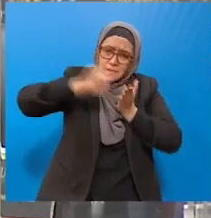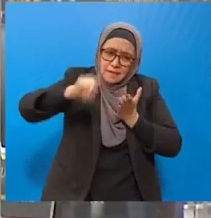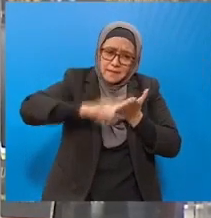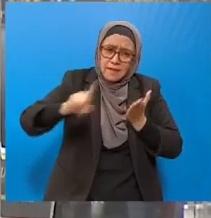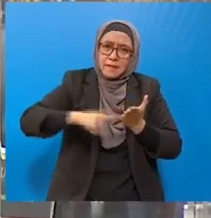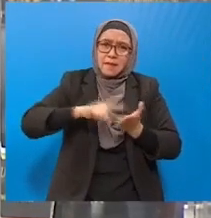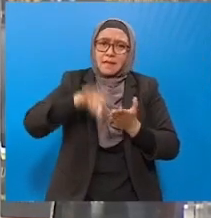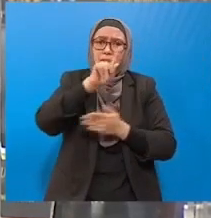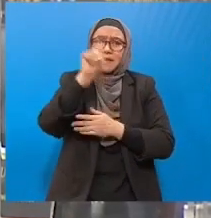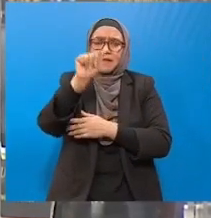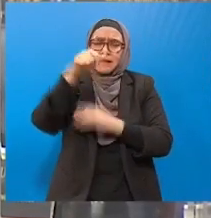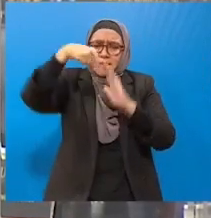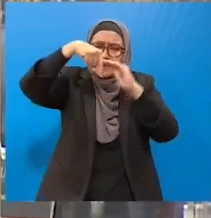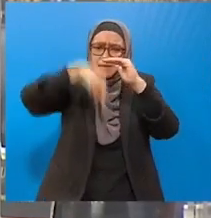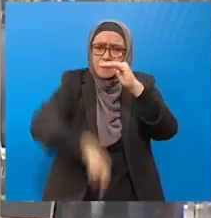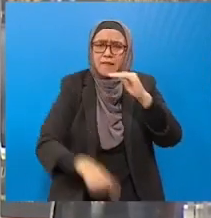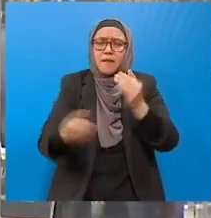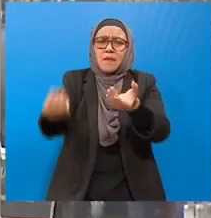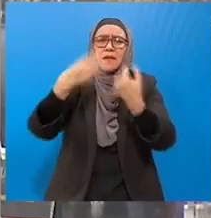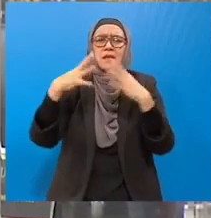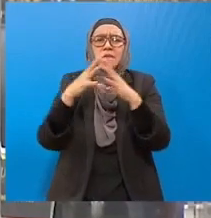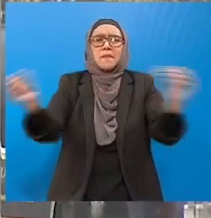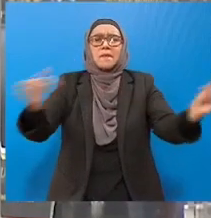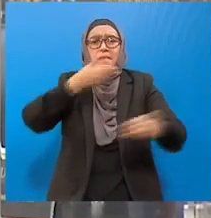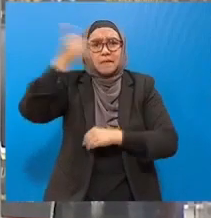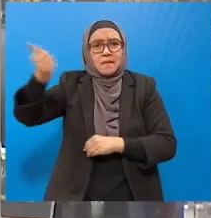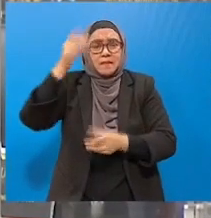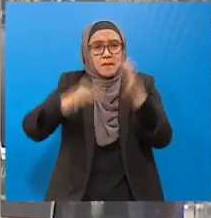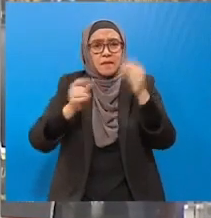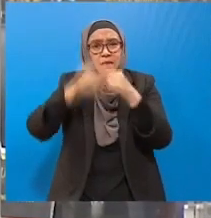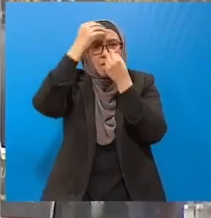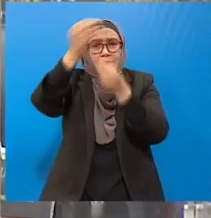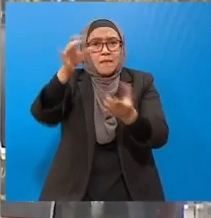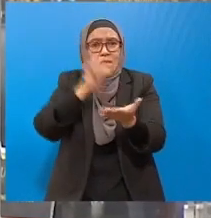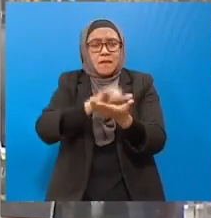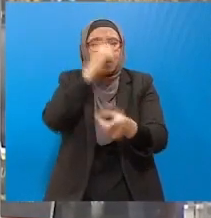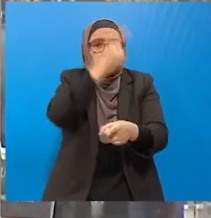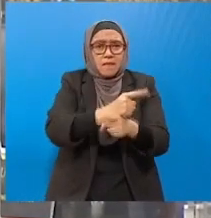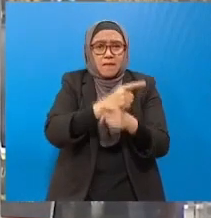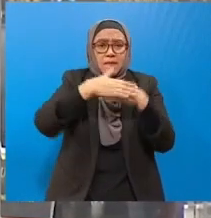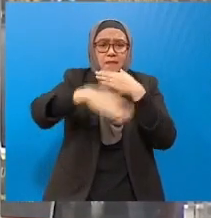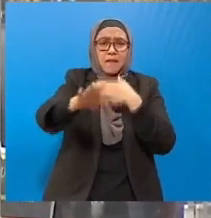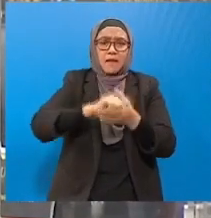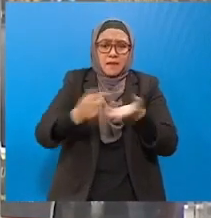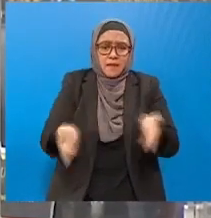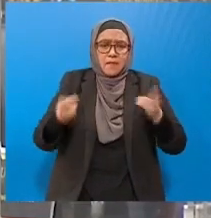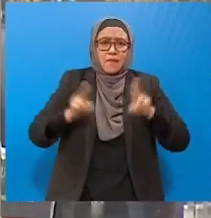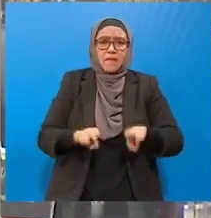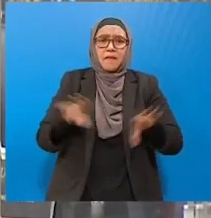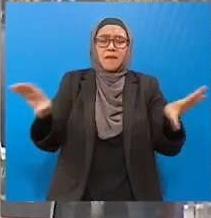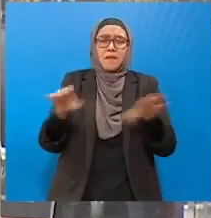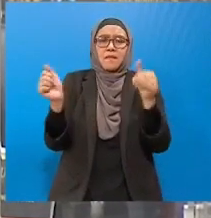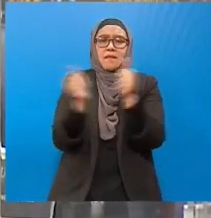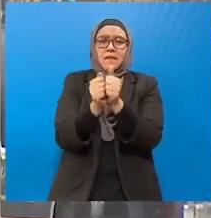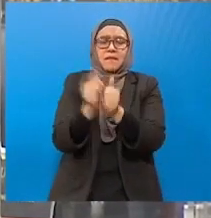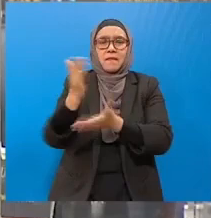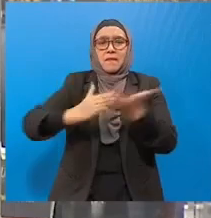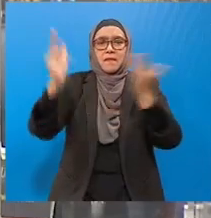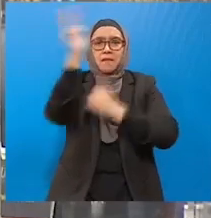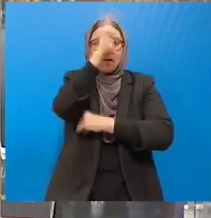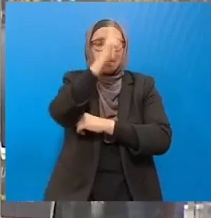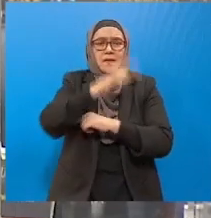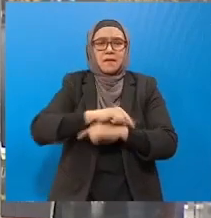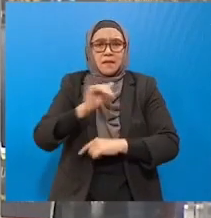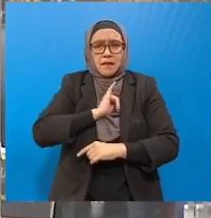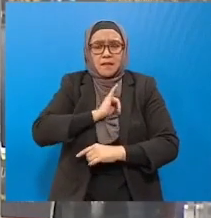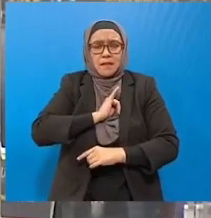yang lebih baik jika maklumat yang dapati adalah benar utamanya selepas MUI dimeteraikan dengan Cakra Khan Saya